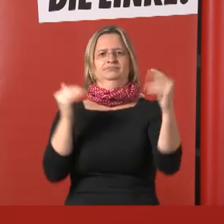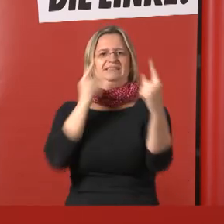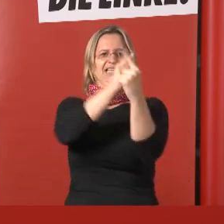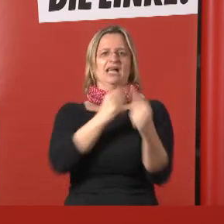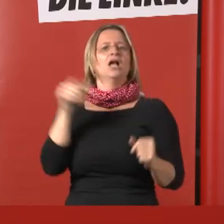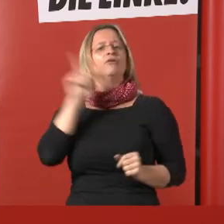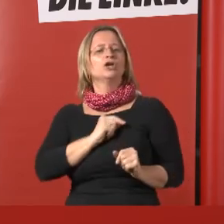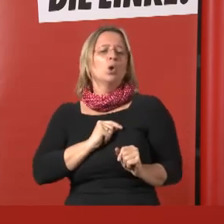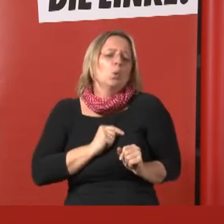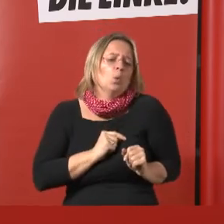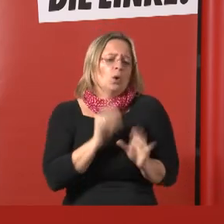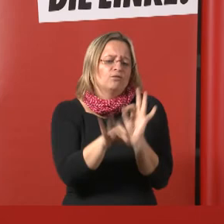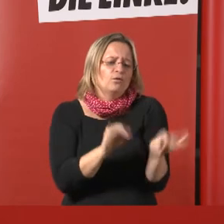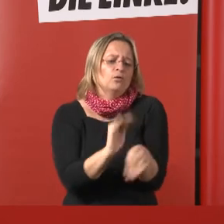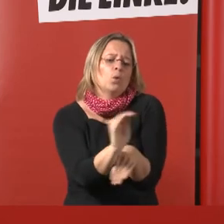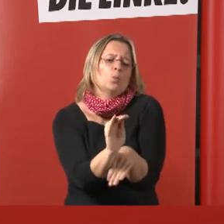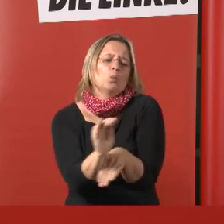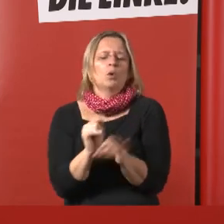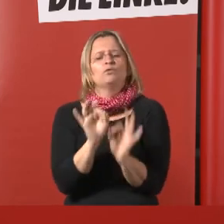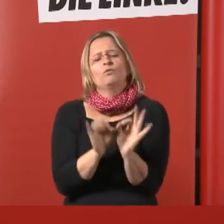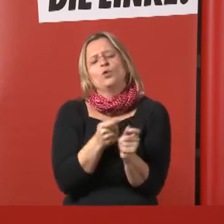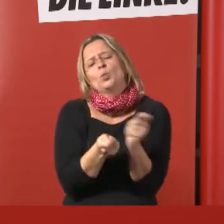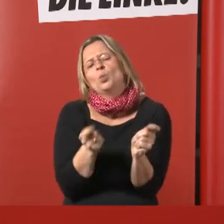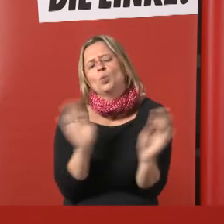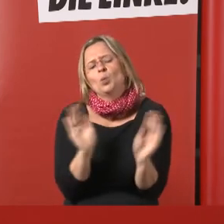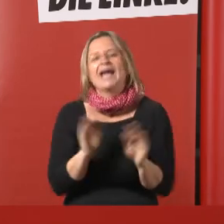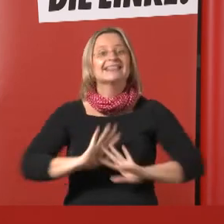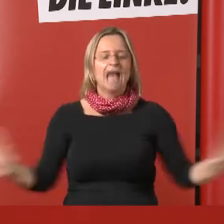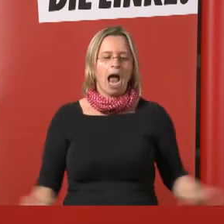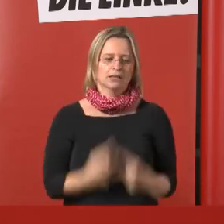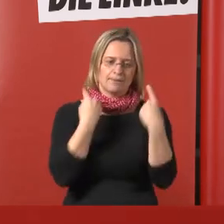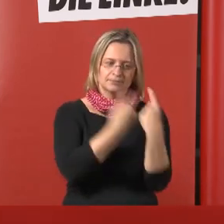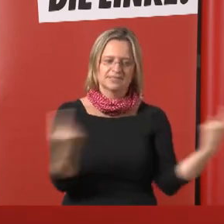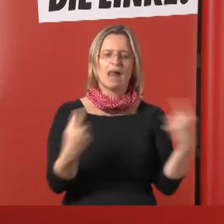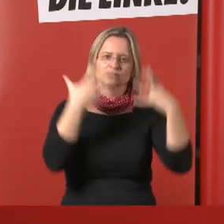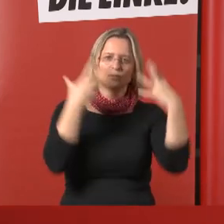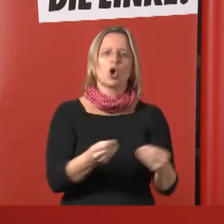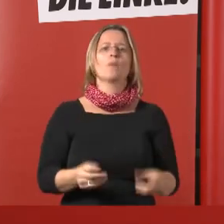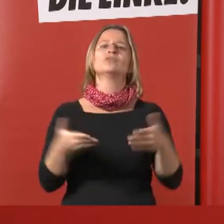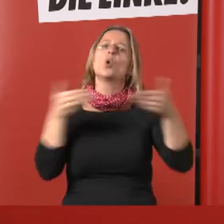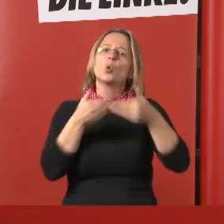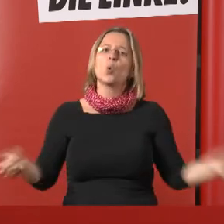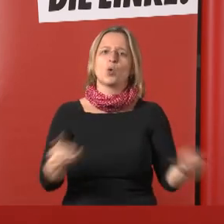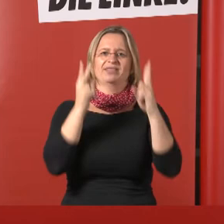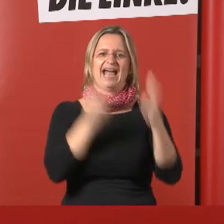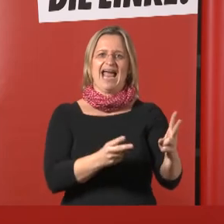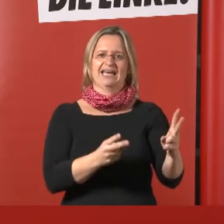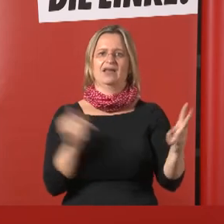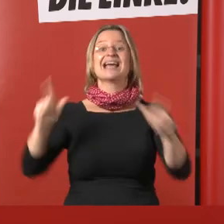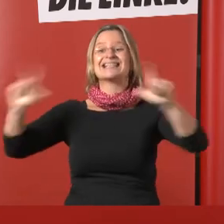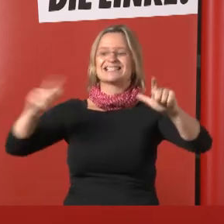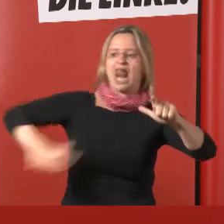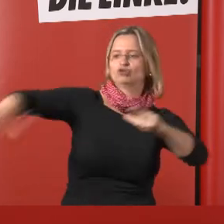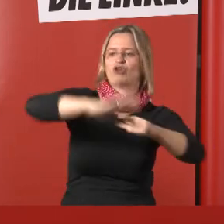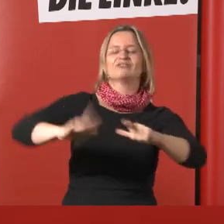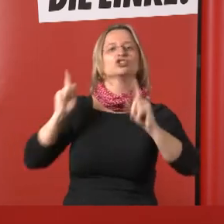auch wichtig ist, noch mal darzustellen, ist, da geht es nicht einfach um eine Mildtätigkeit gegenüber Menschen mit Behinderung, sondern es geht um ein